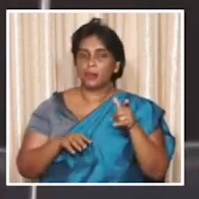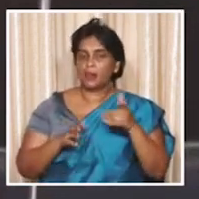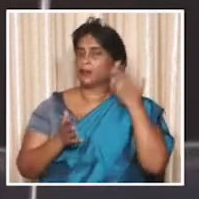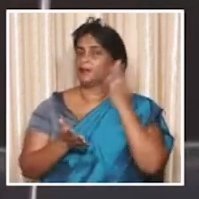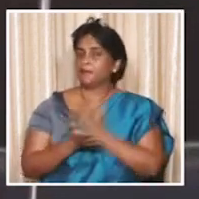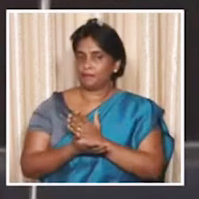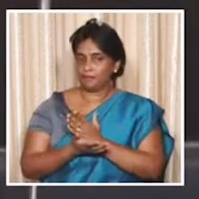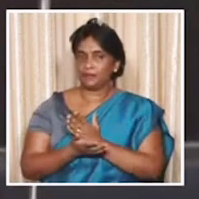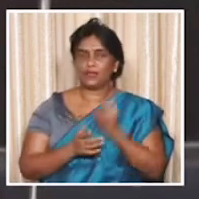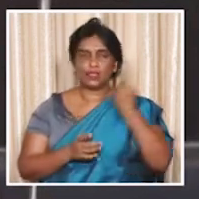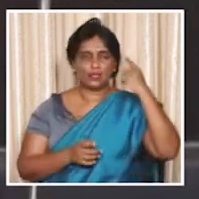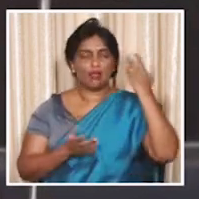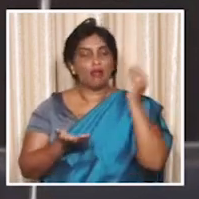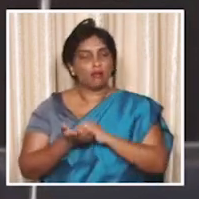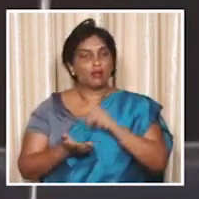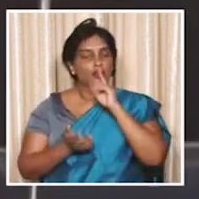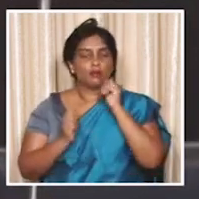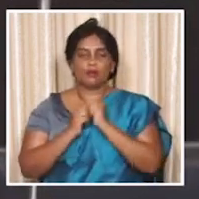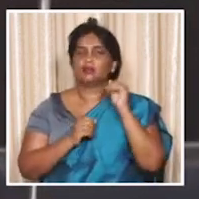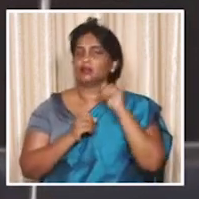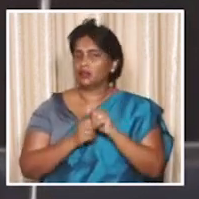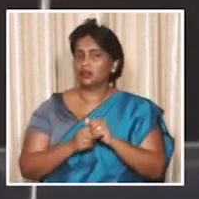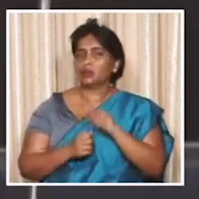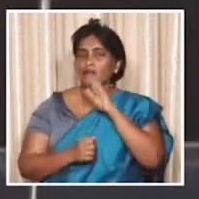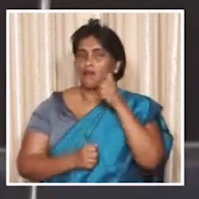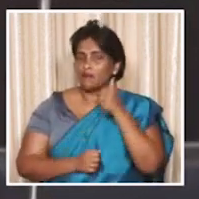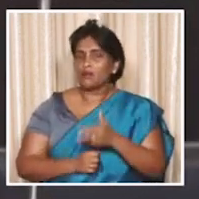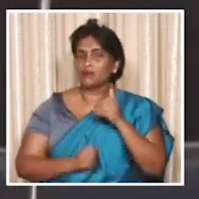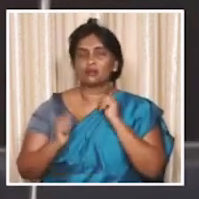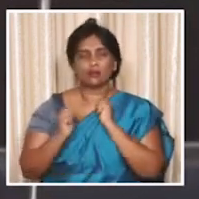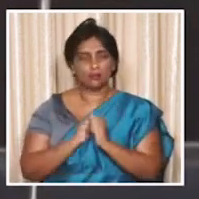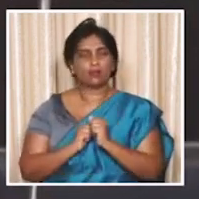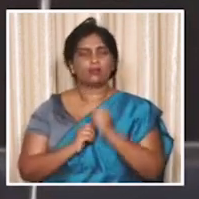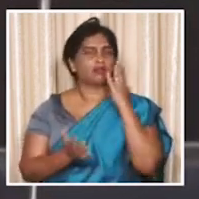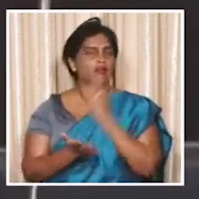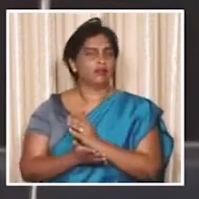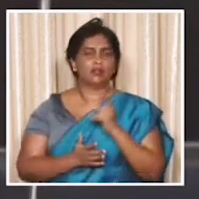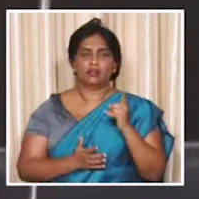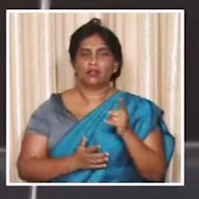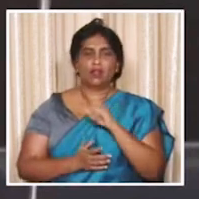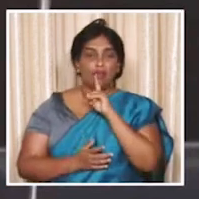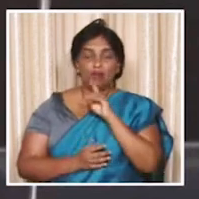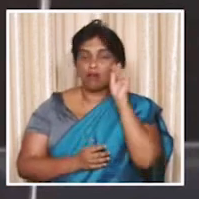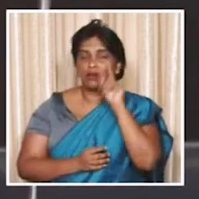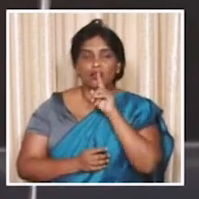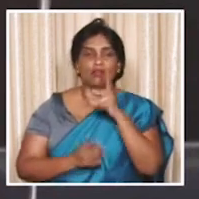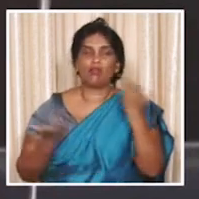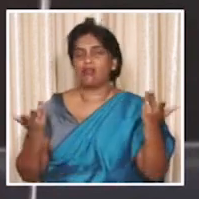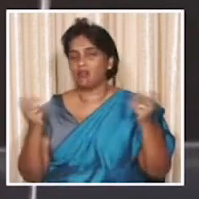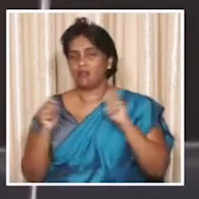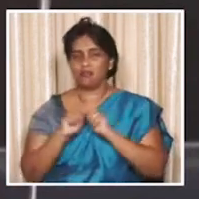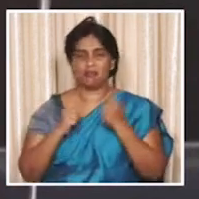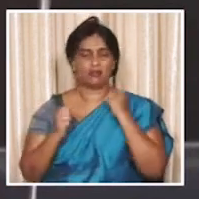නතර කරලා තිබුණා. ඊයේ පෙරේද ආයි කතා කරලා දාගත්තා. ඒ වගේ අත්‍යවශ්‍ය දේ බස්ස් ඒගොල්ලෝ නතර කරනවා. අහනකොට කියනවා අරක නෑ මෑක